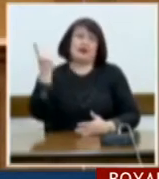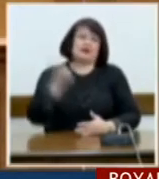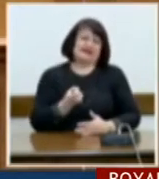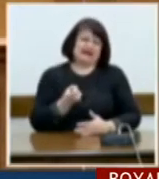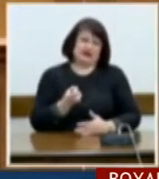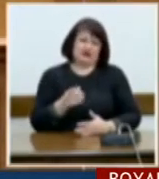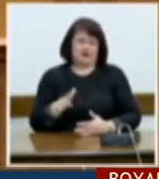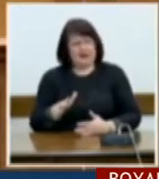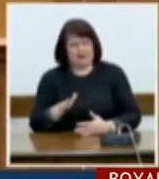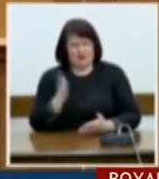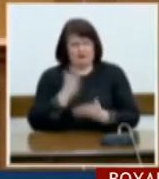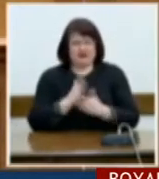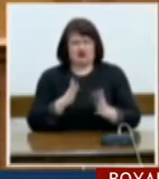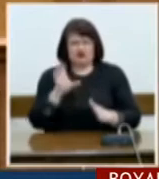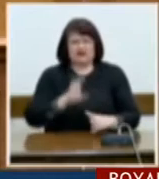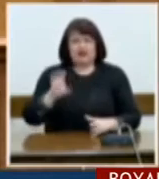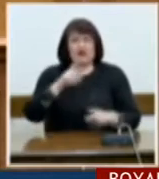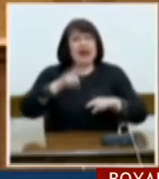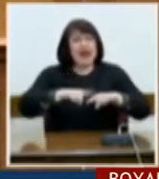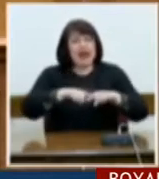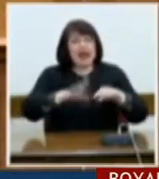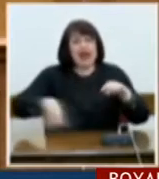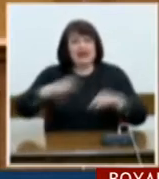4,1%, την Ελλάδα στο